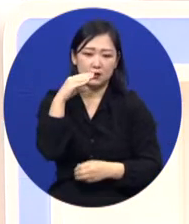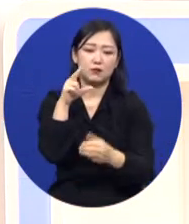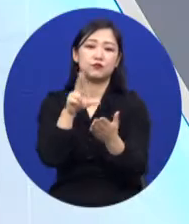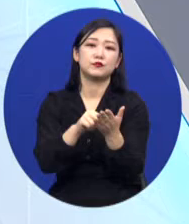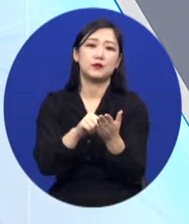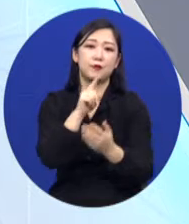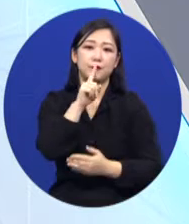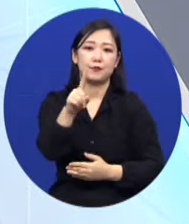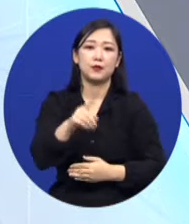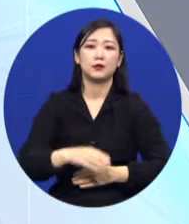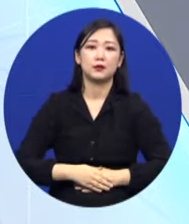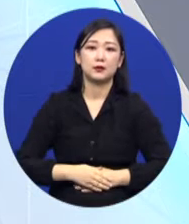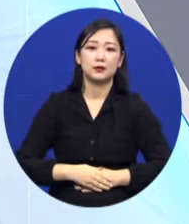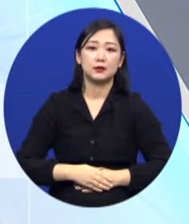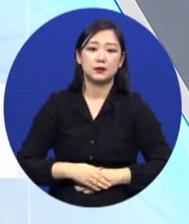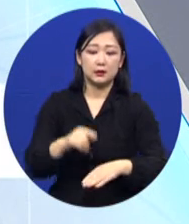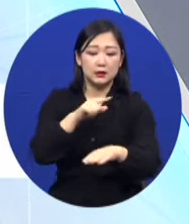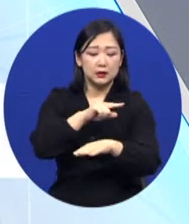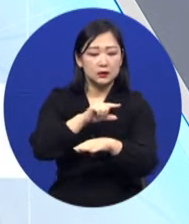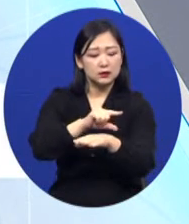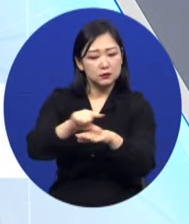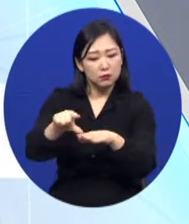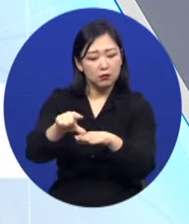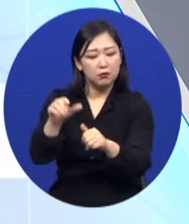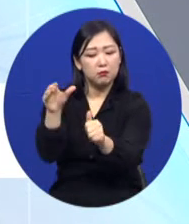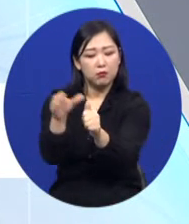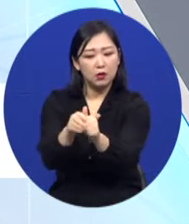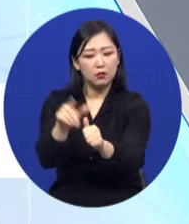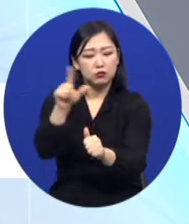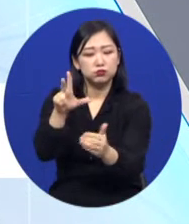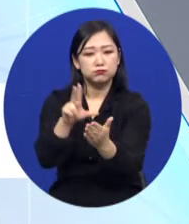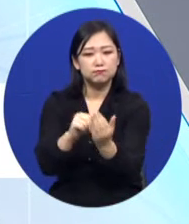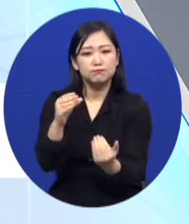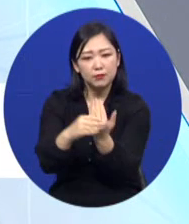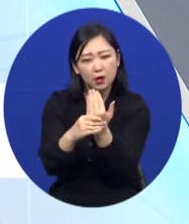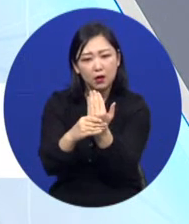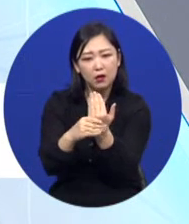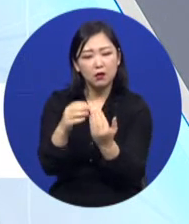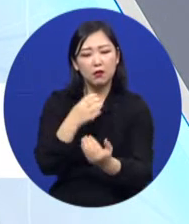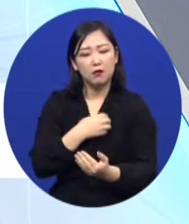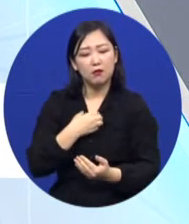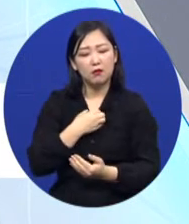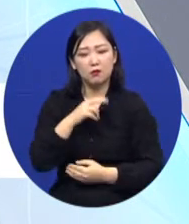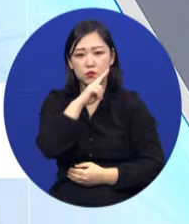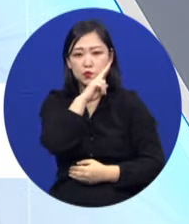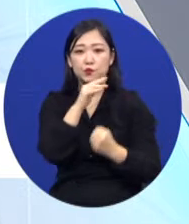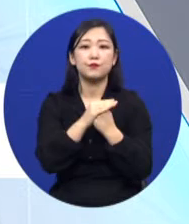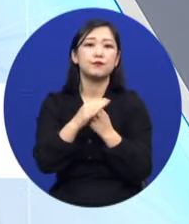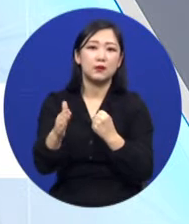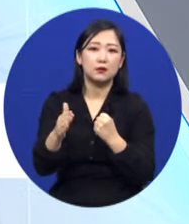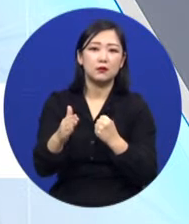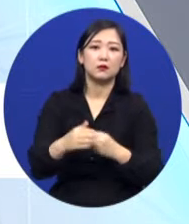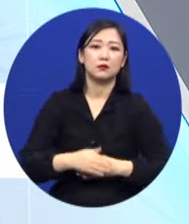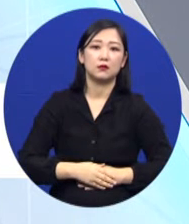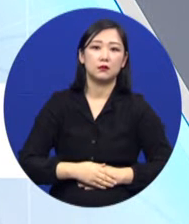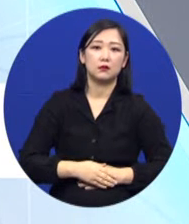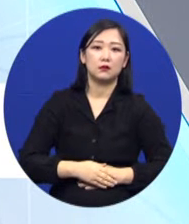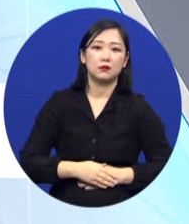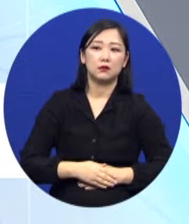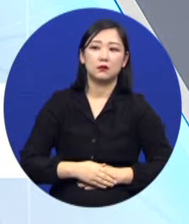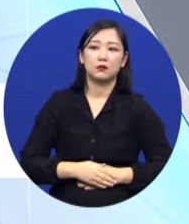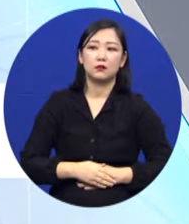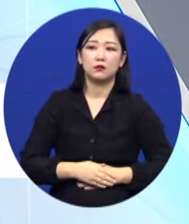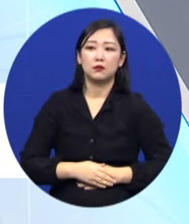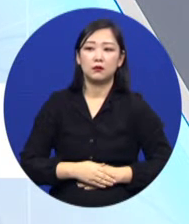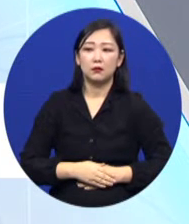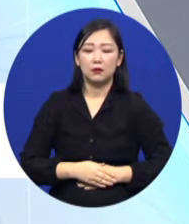진단했습니다. 그러니까 지방에다 혹시 맡기면 무슨 문제가 생기지 않을까라는 이런 의구심 때문에 전국을 획일적으로